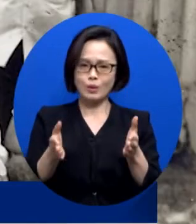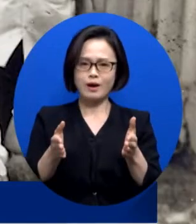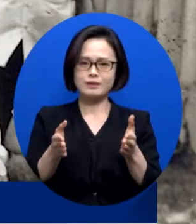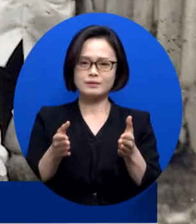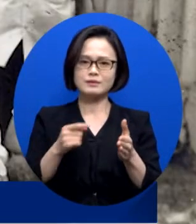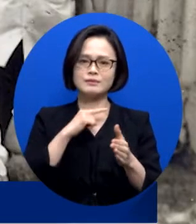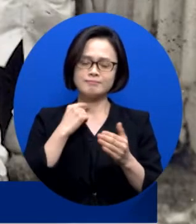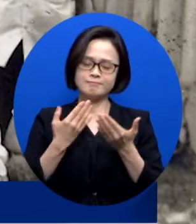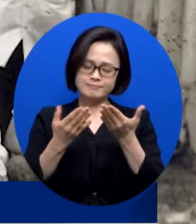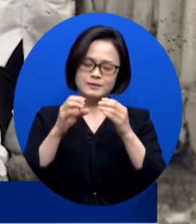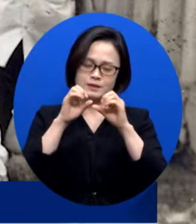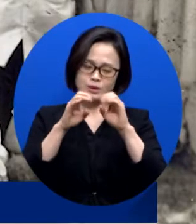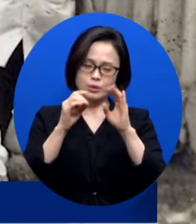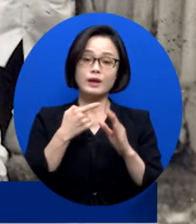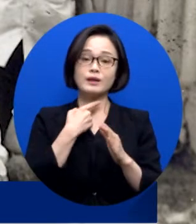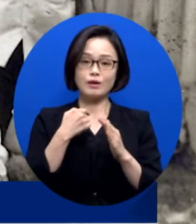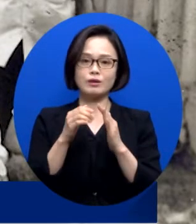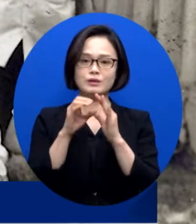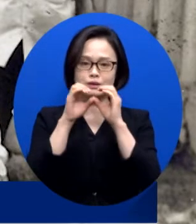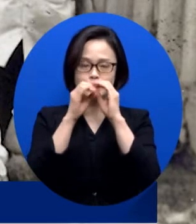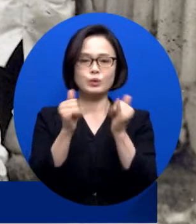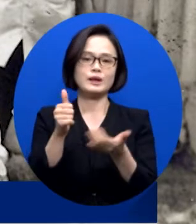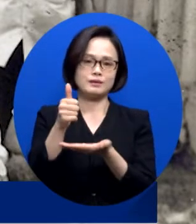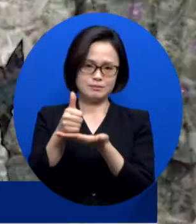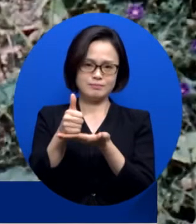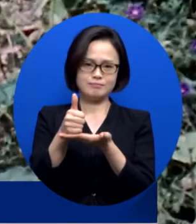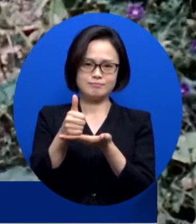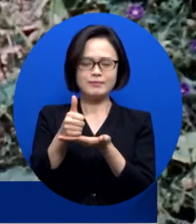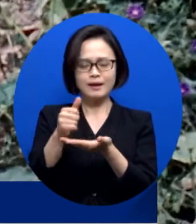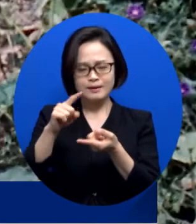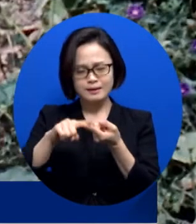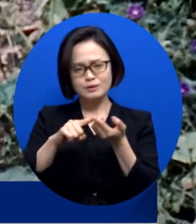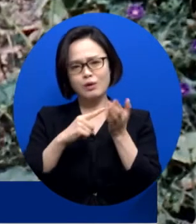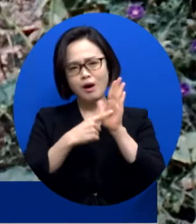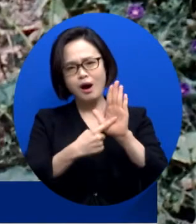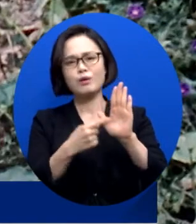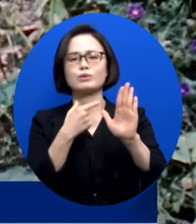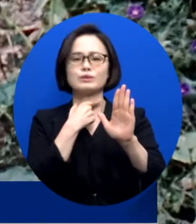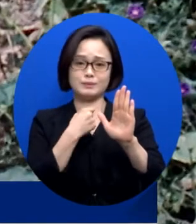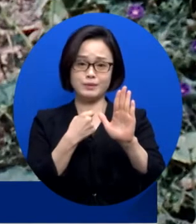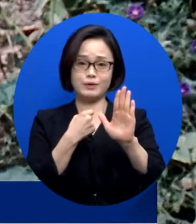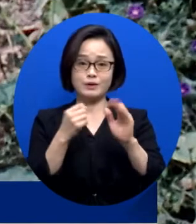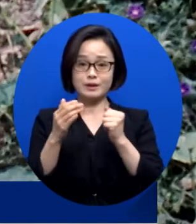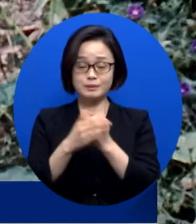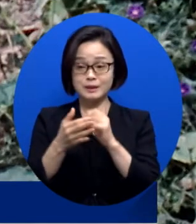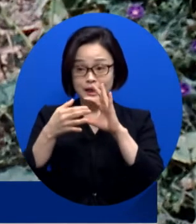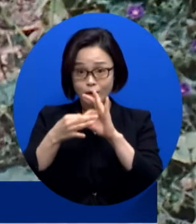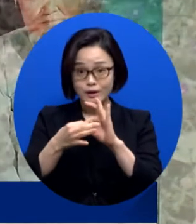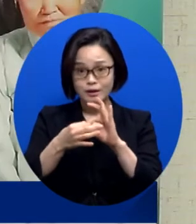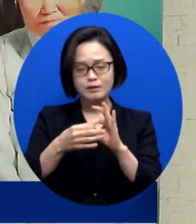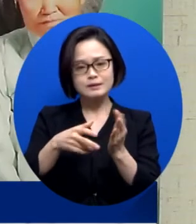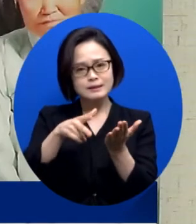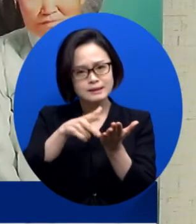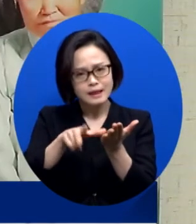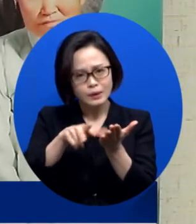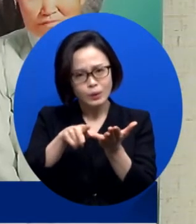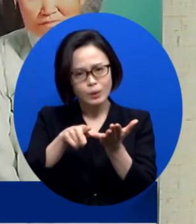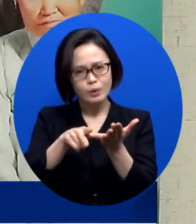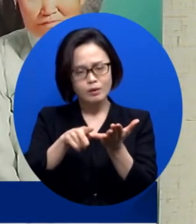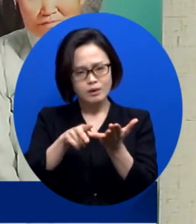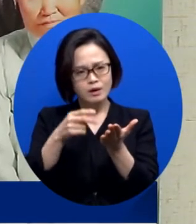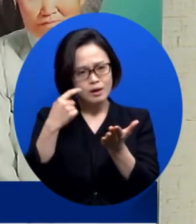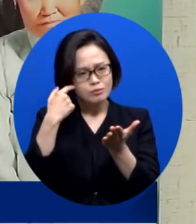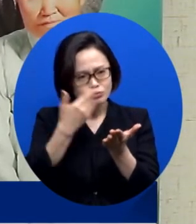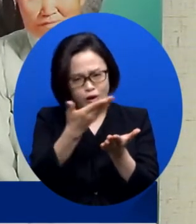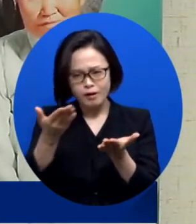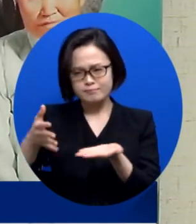하면 이분을 알릴 수 있을까? 그동안에 그 마을에 사셨던 분, 성도님들, 또 출신 목회자들 이 모든